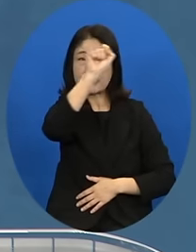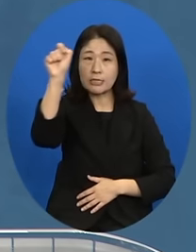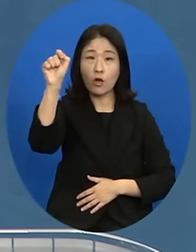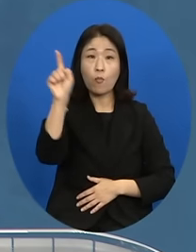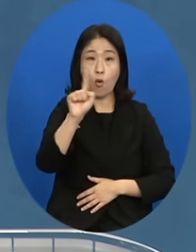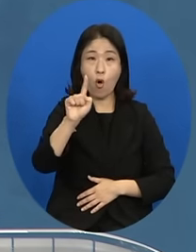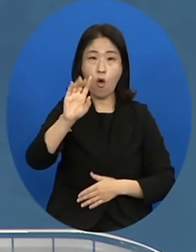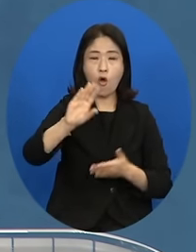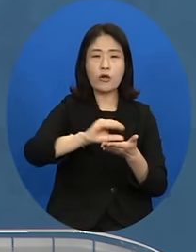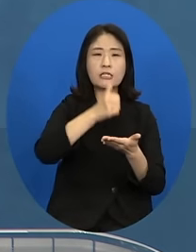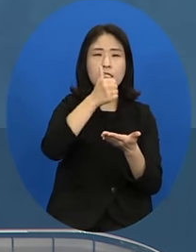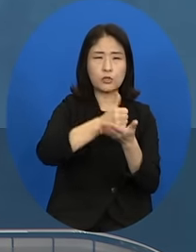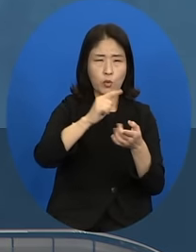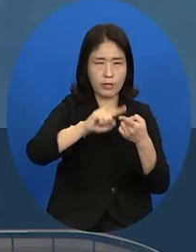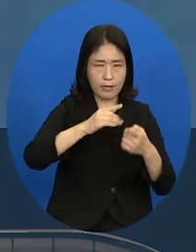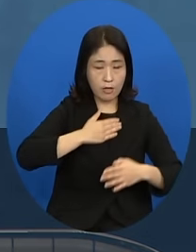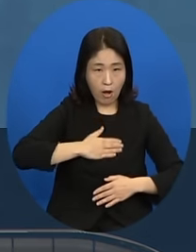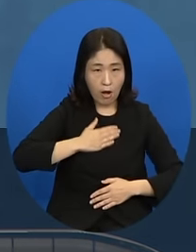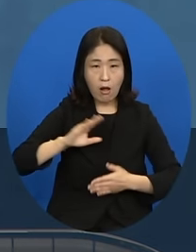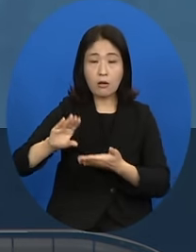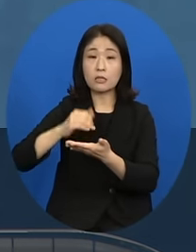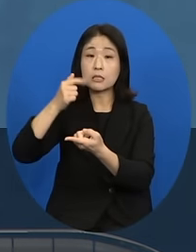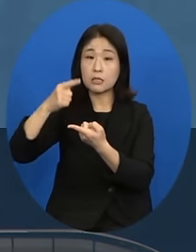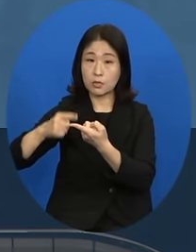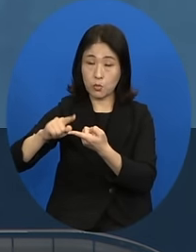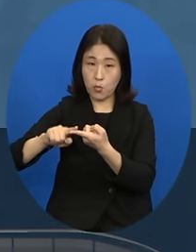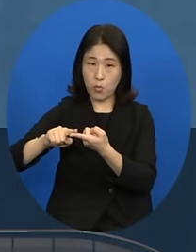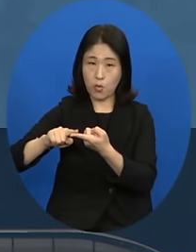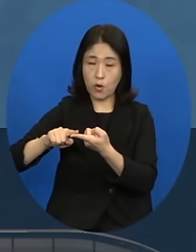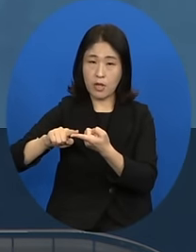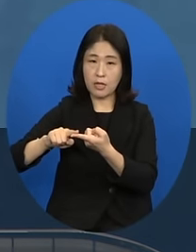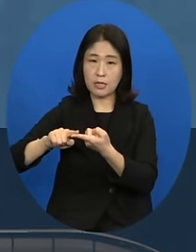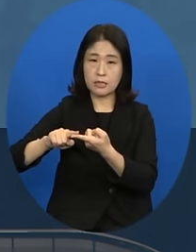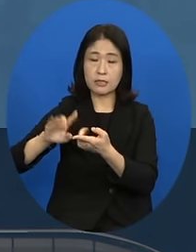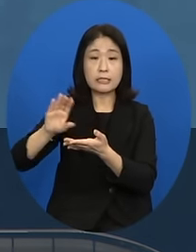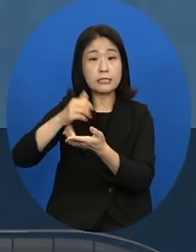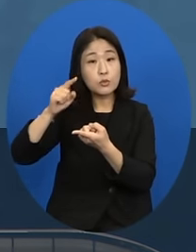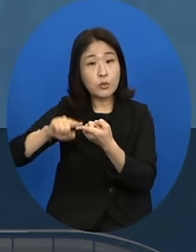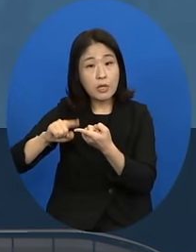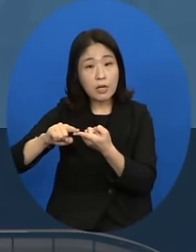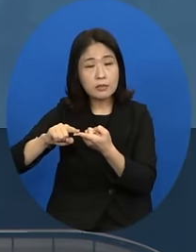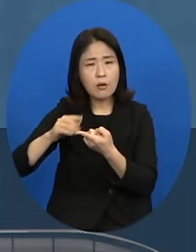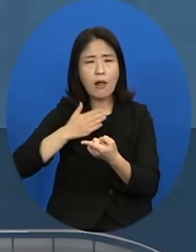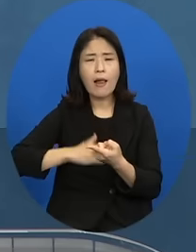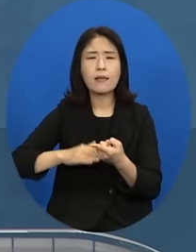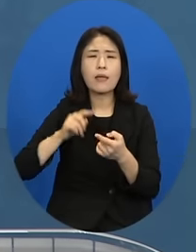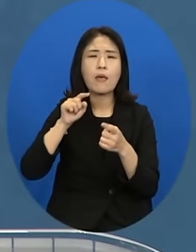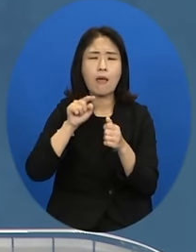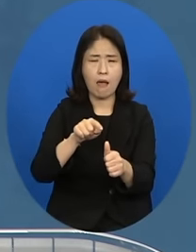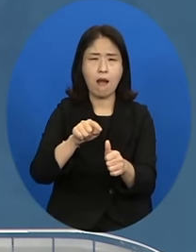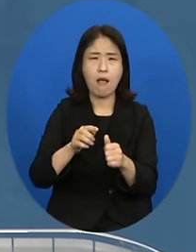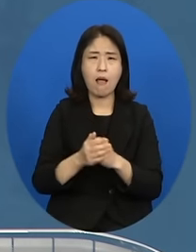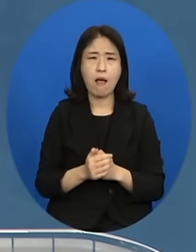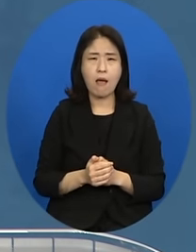그리스도를 알고 그리스도를 알게 하라. 그리고 나서는 얼마나